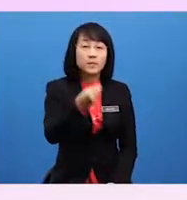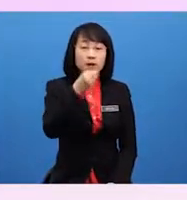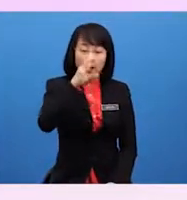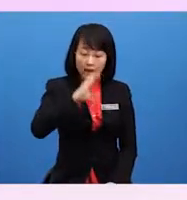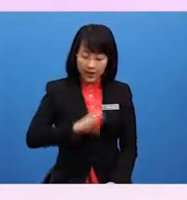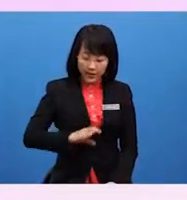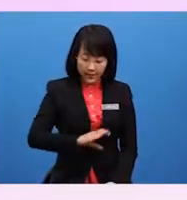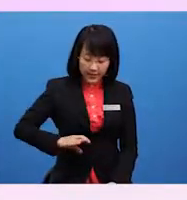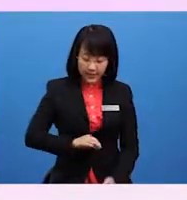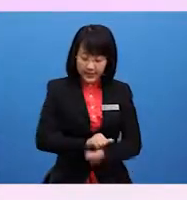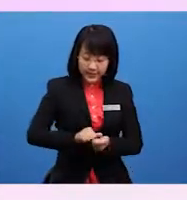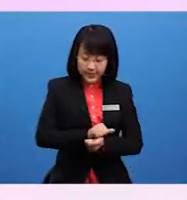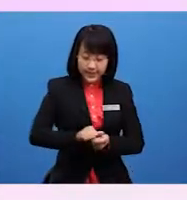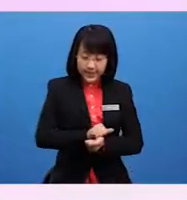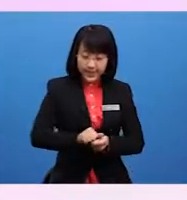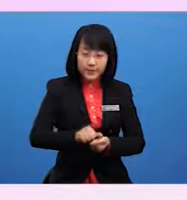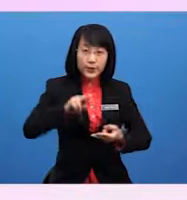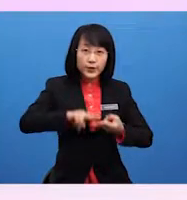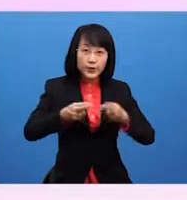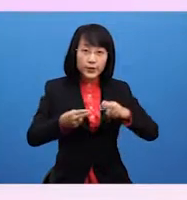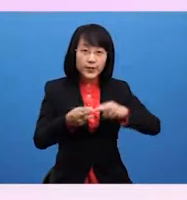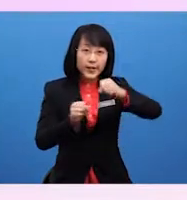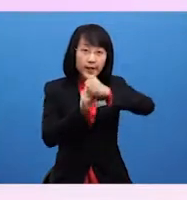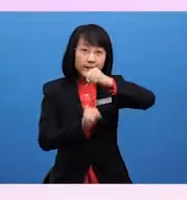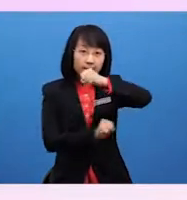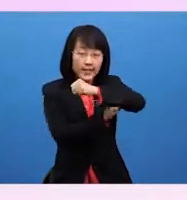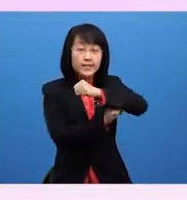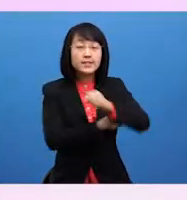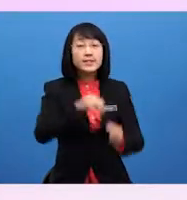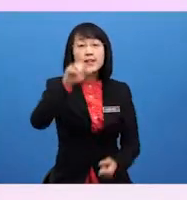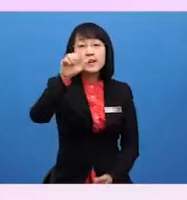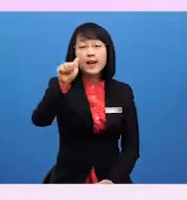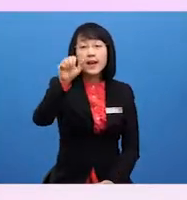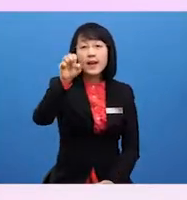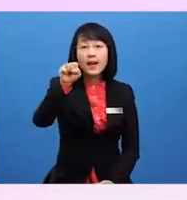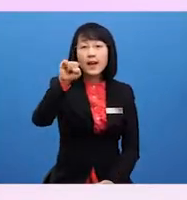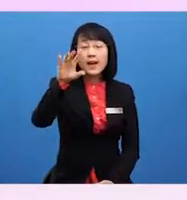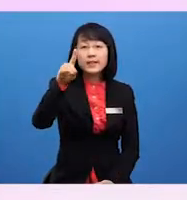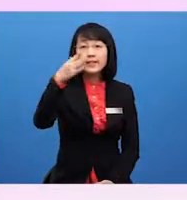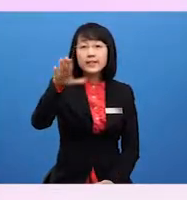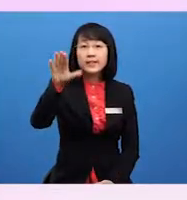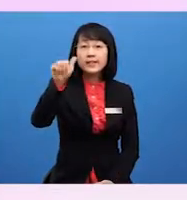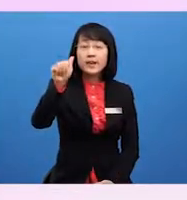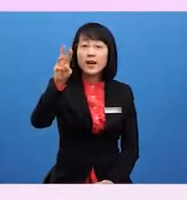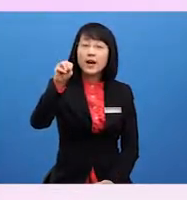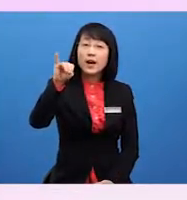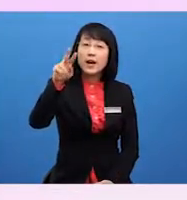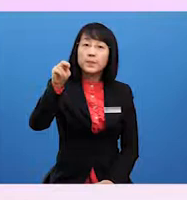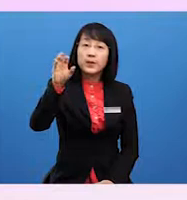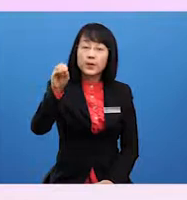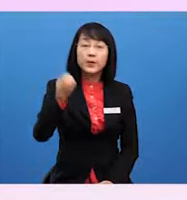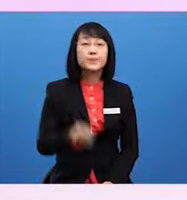kepada unit asasnya, iaitu asid amino. protein diperlukan untuk